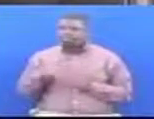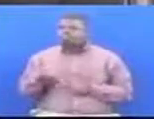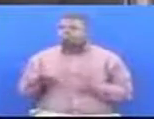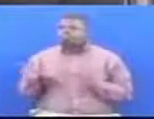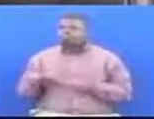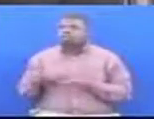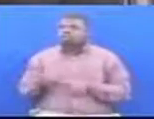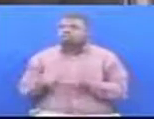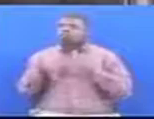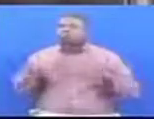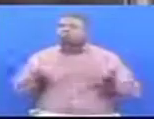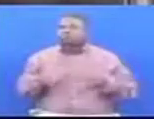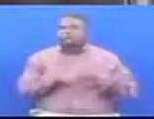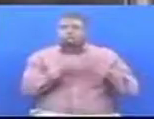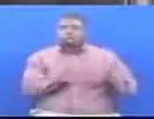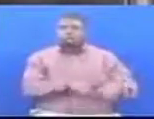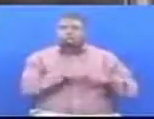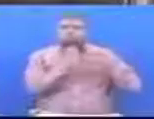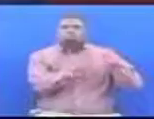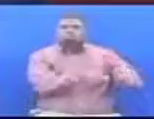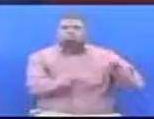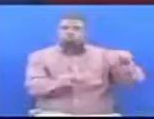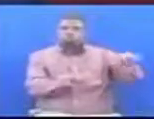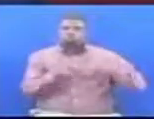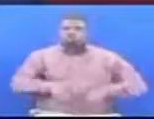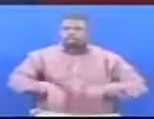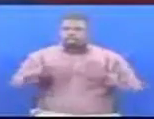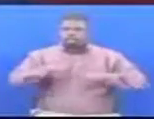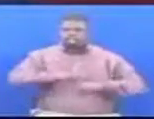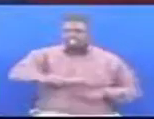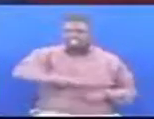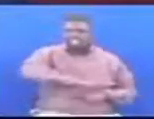mfugaji mkubwa kule Rukwa ambaye anamiliki ranch.